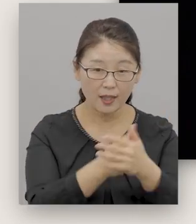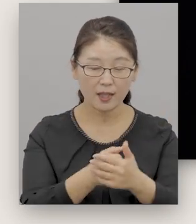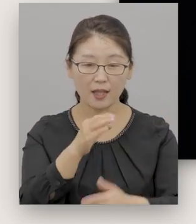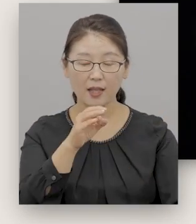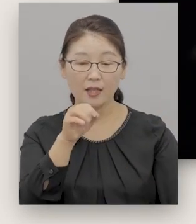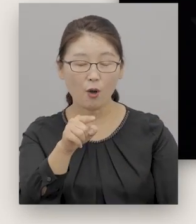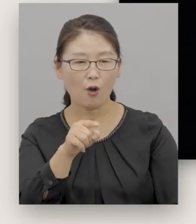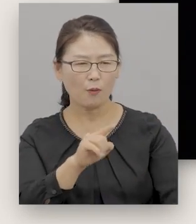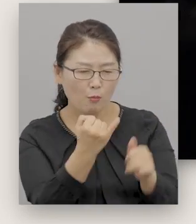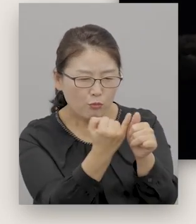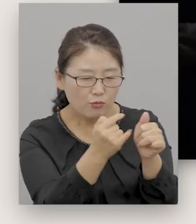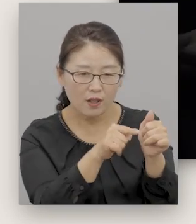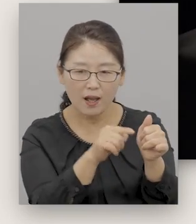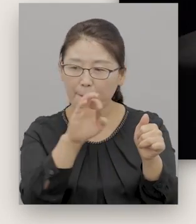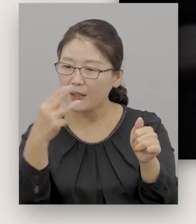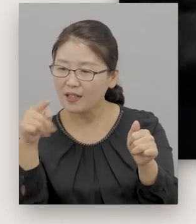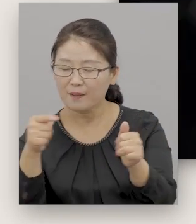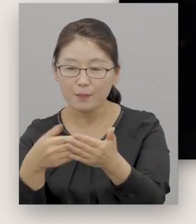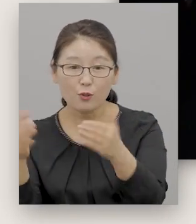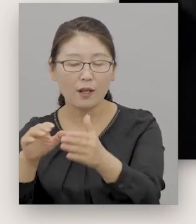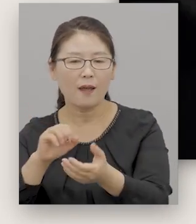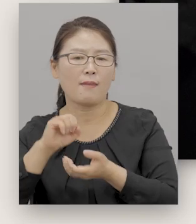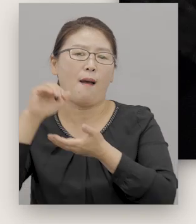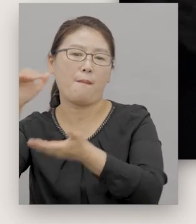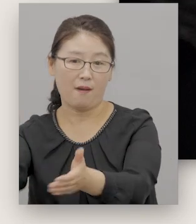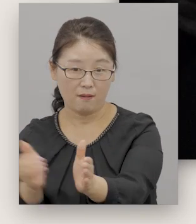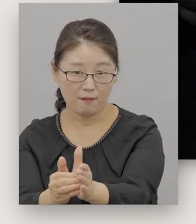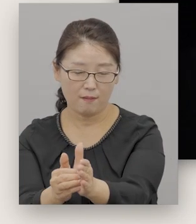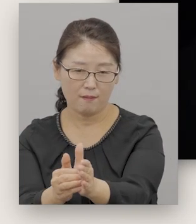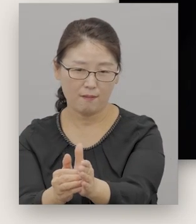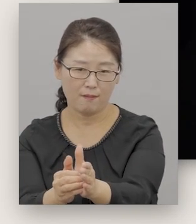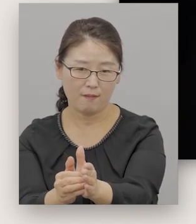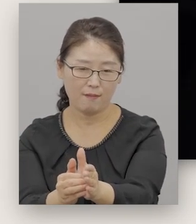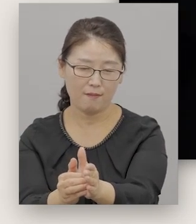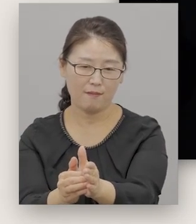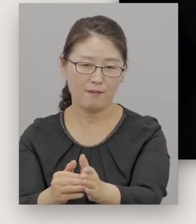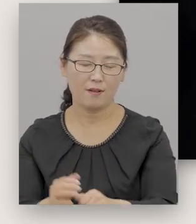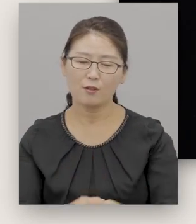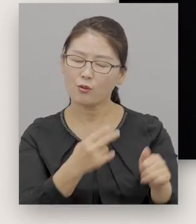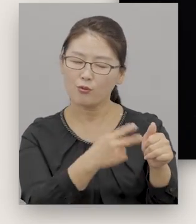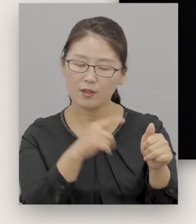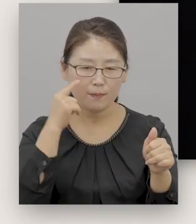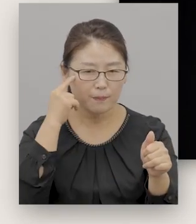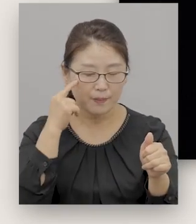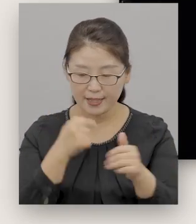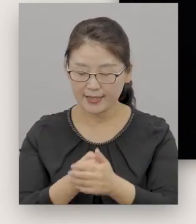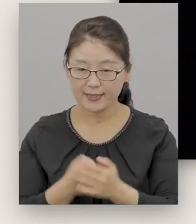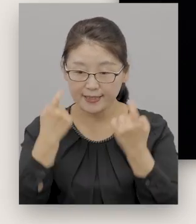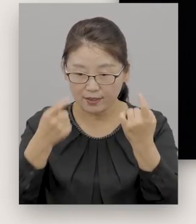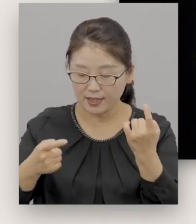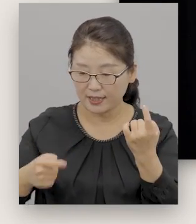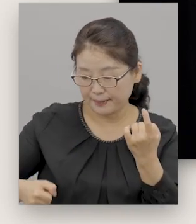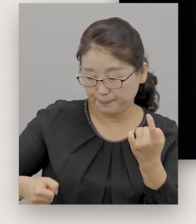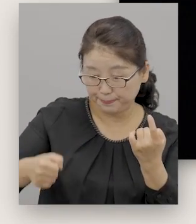부부가 많은 양의 작업을 필라델피아 미술관으로 이제 소장하게 유도를 했다고 했잖아요. 그래서 뒷샹은 이제 아까